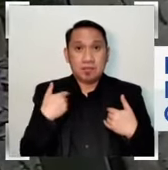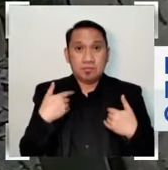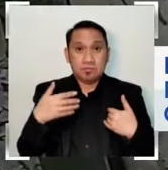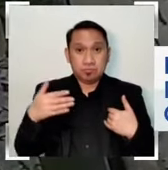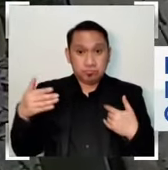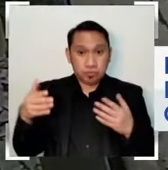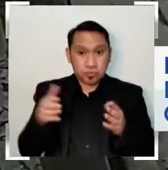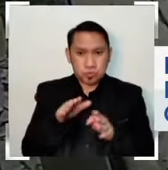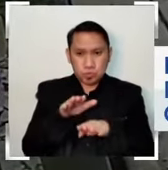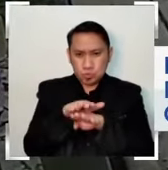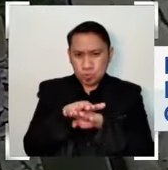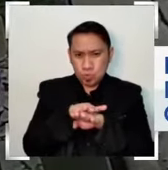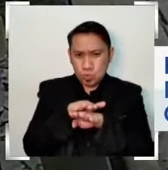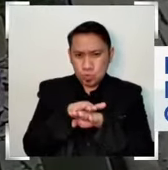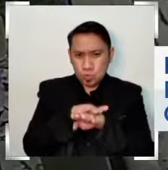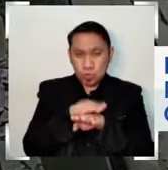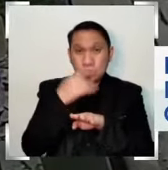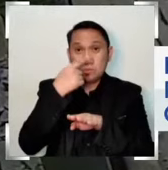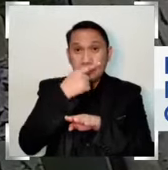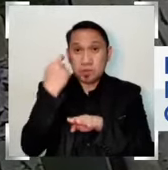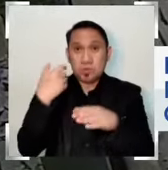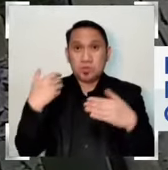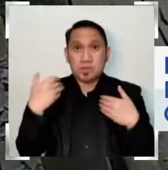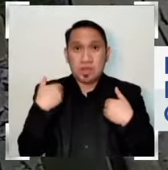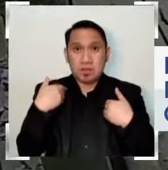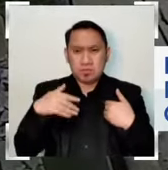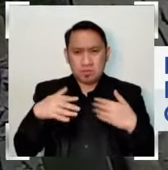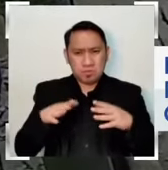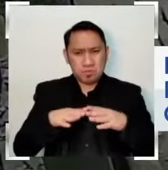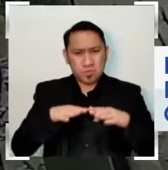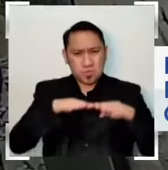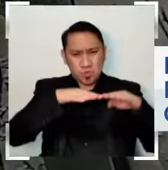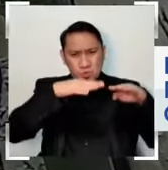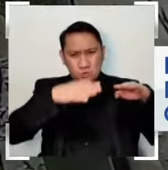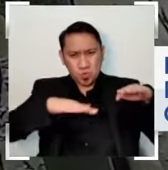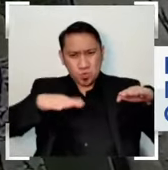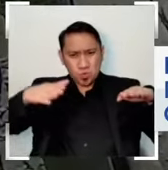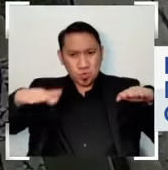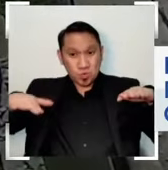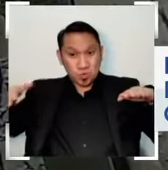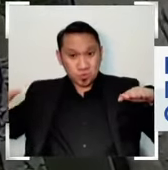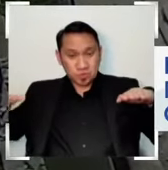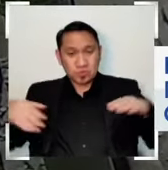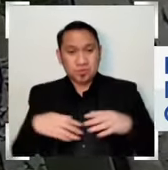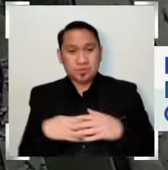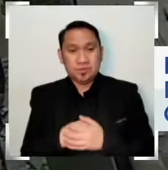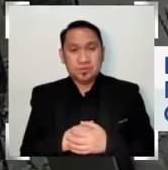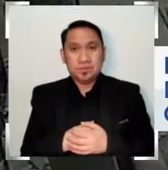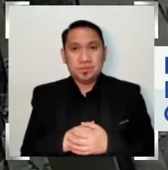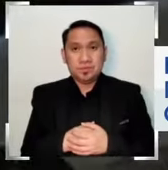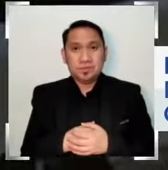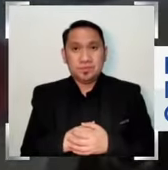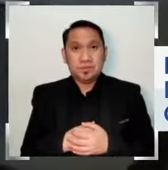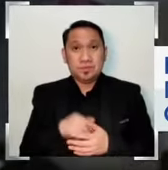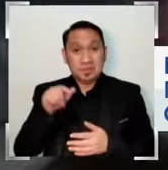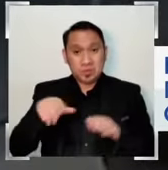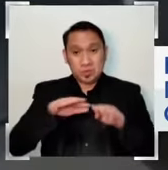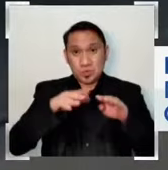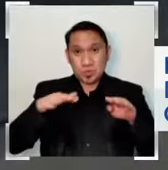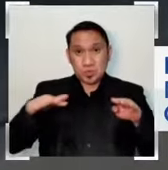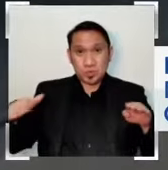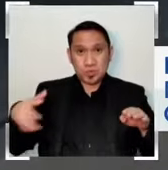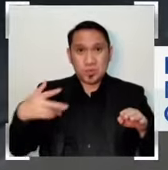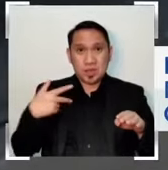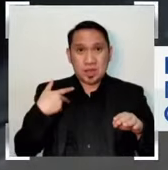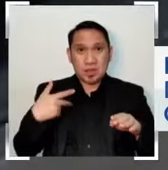at motor dahil sa malaking lubak na ito sa tabi ng ginagawang bahagi ng skyway. Sa katabi ng lubak, may metal plate na nakatakip